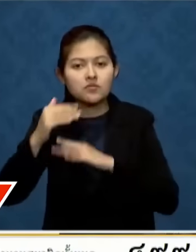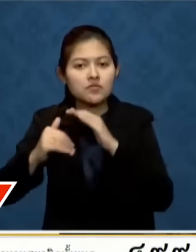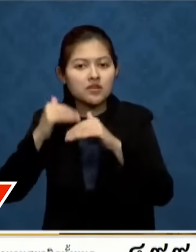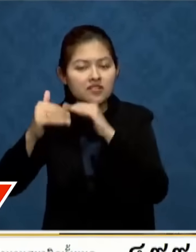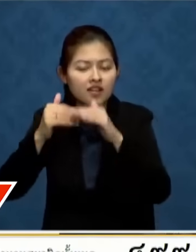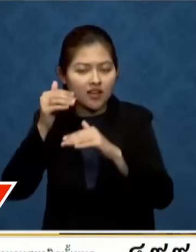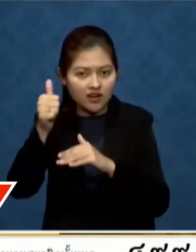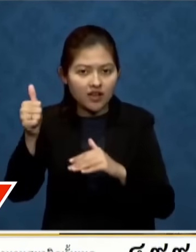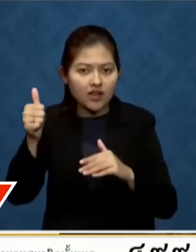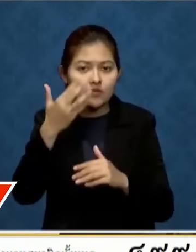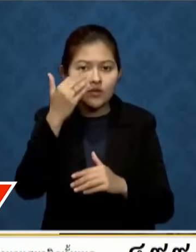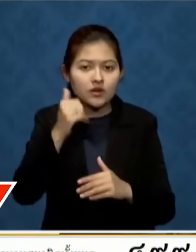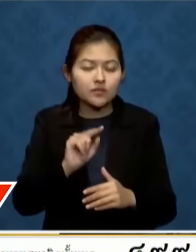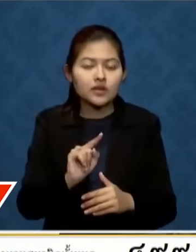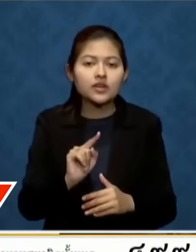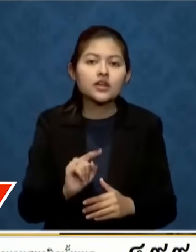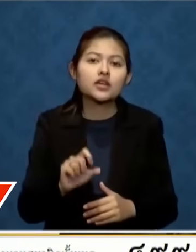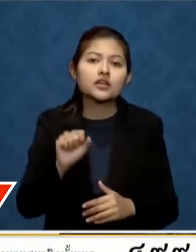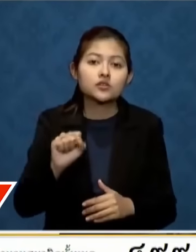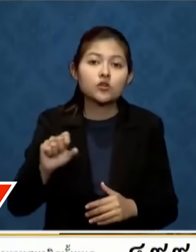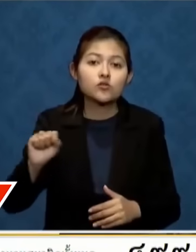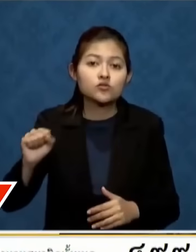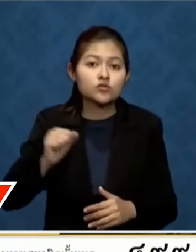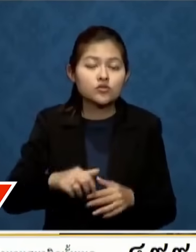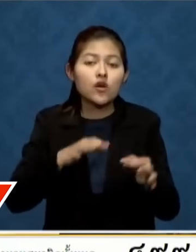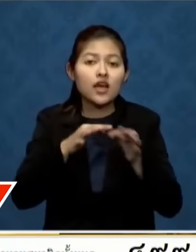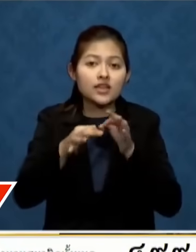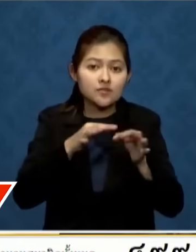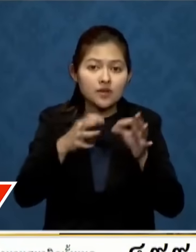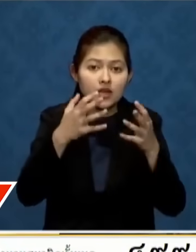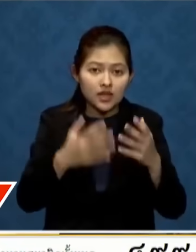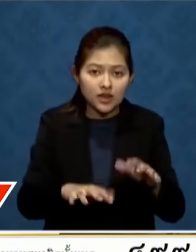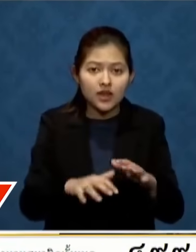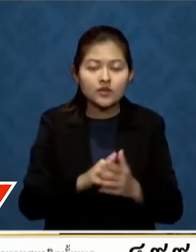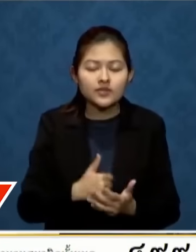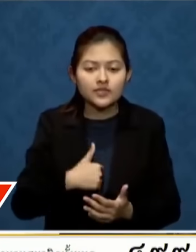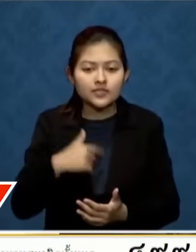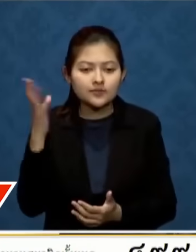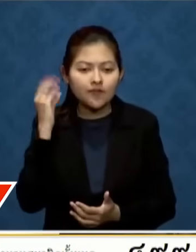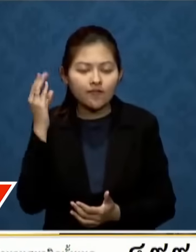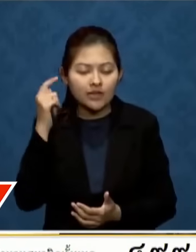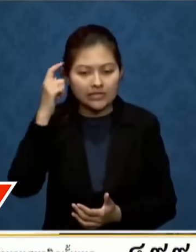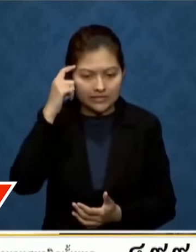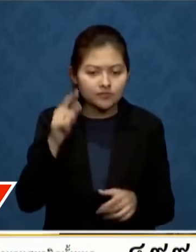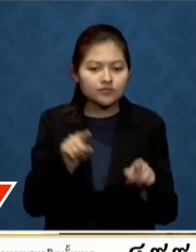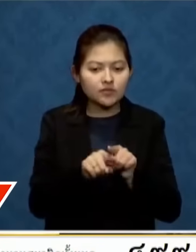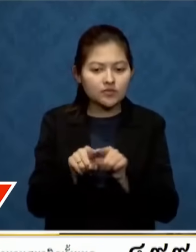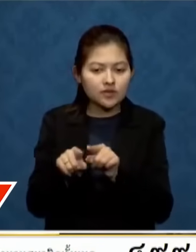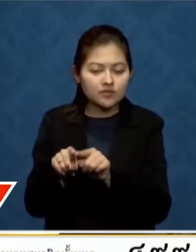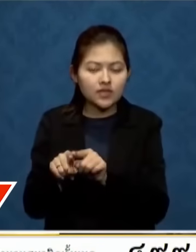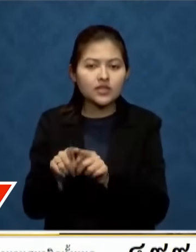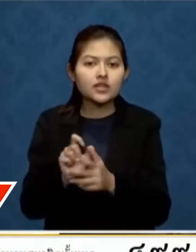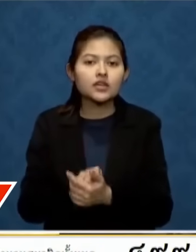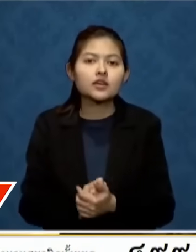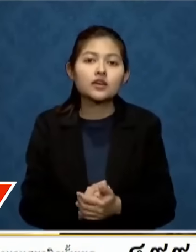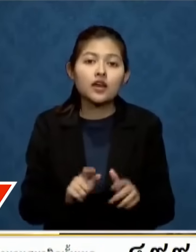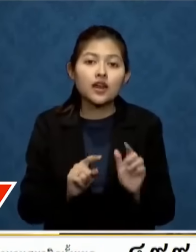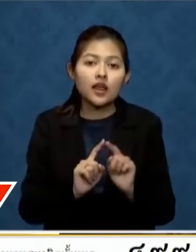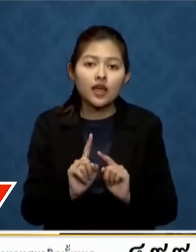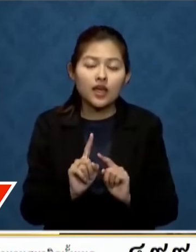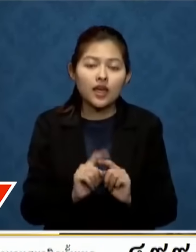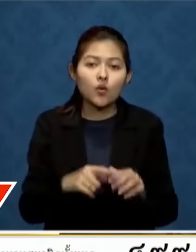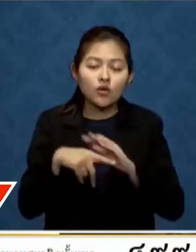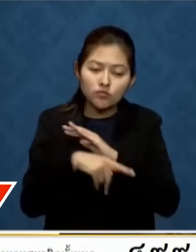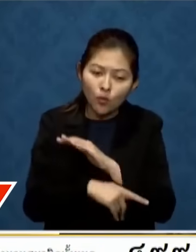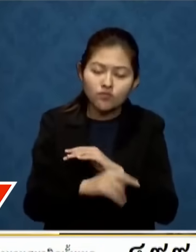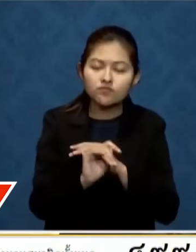ที่ท่านส.ส.พฤทธิ์นะคะได้อภิปรายไปแล้วนะคะดิฉันก็มีความคิดเห็นตรงกันในหลายๆประเด็นเลยค่ะไม่ว่าจะเป็นเรื่องของความโปร่ง